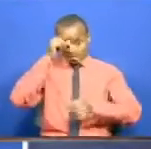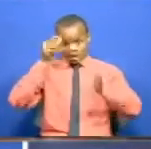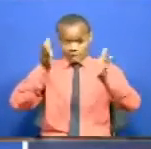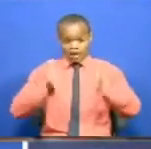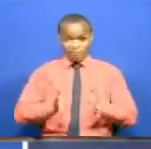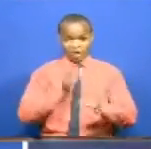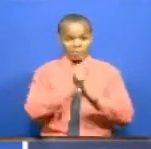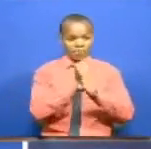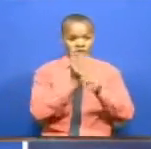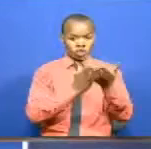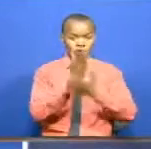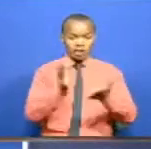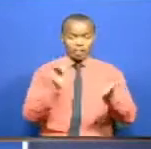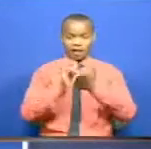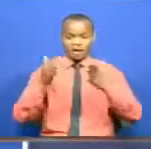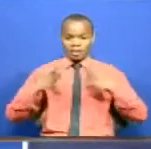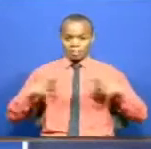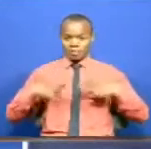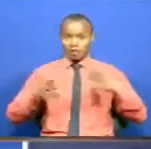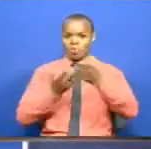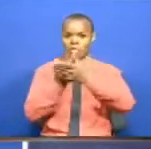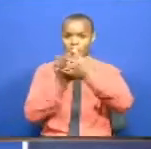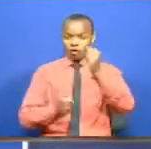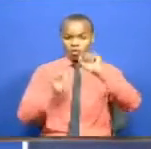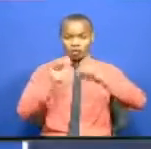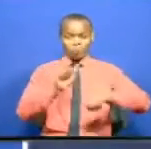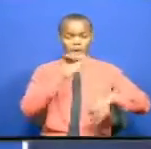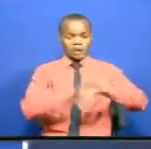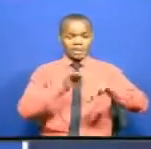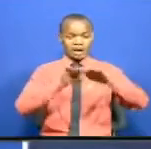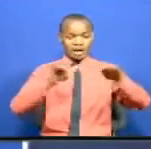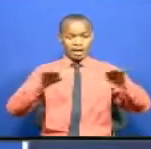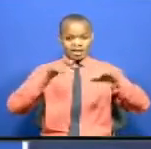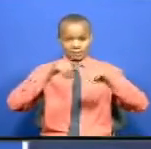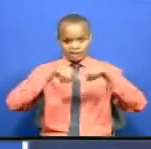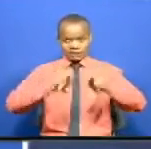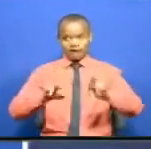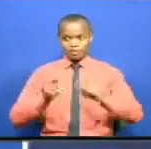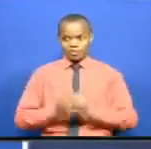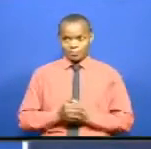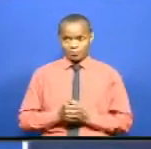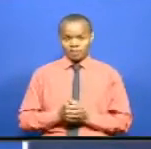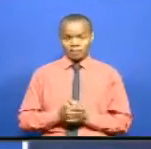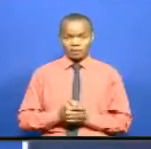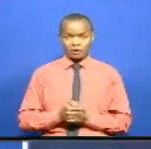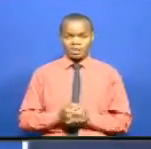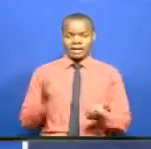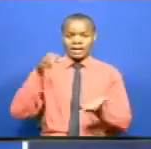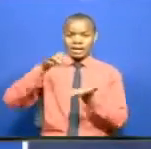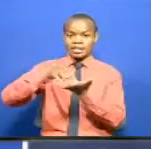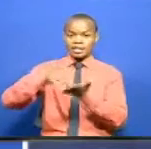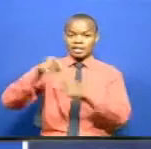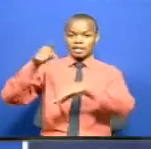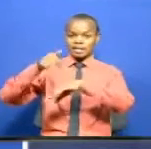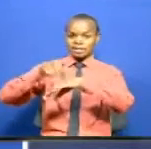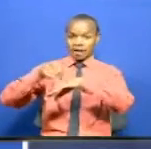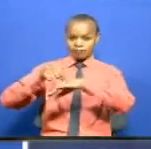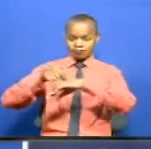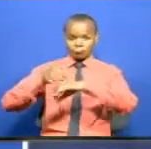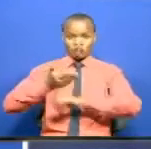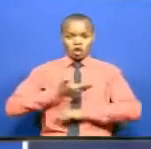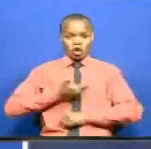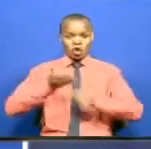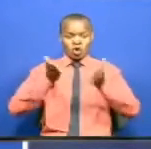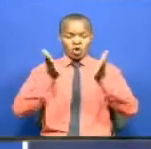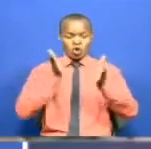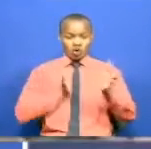na wakazi wa Msabaha pia watapata ardhi zao. On cases of absentee landlords, Mogovia said the government was addressing